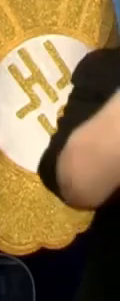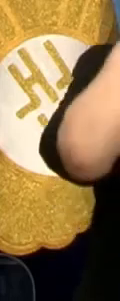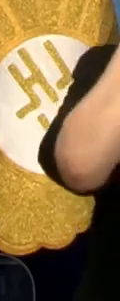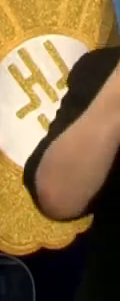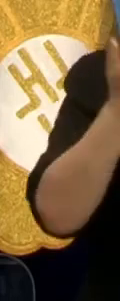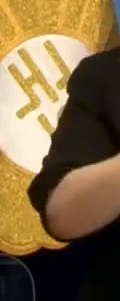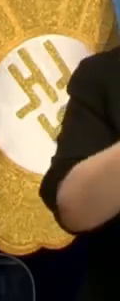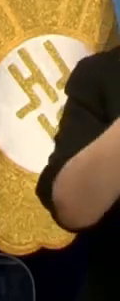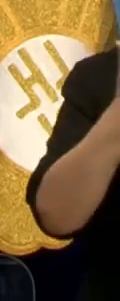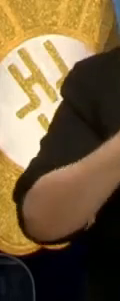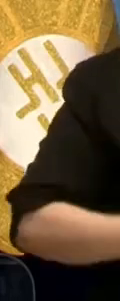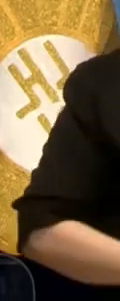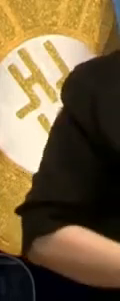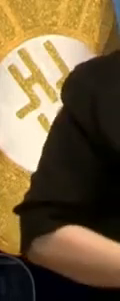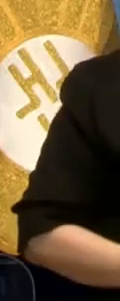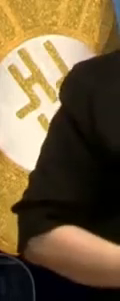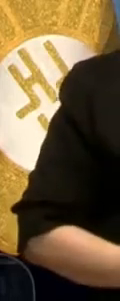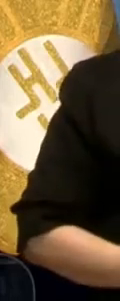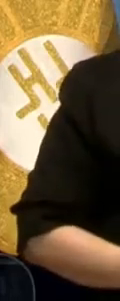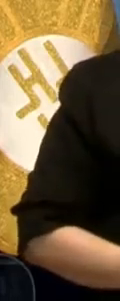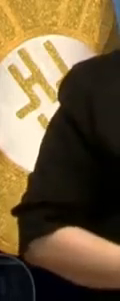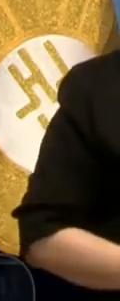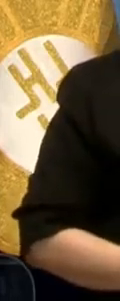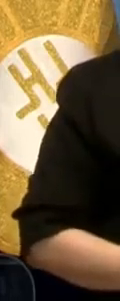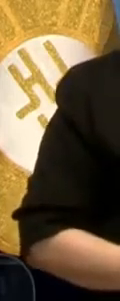일은 아닙니다.